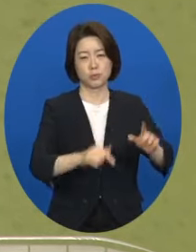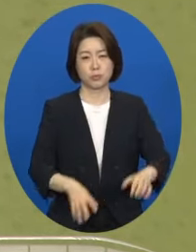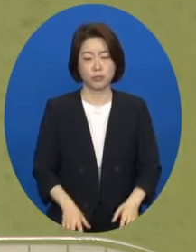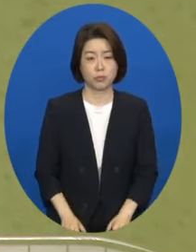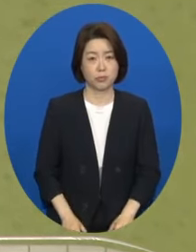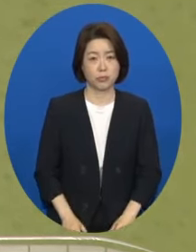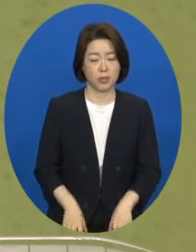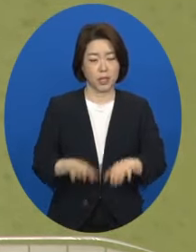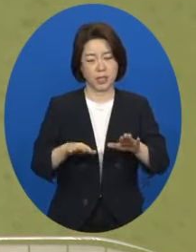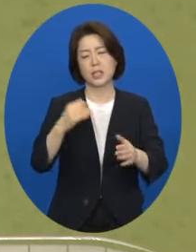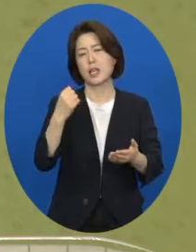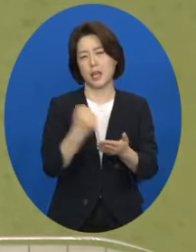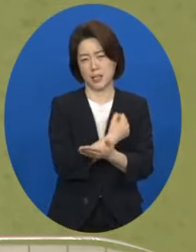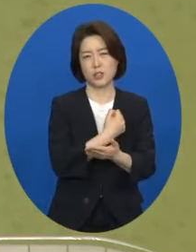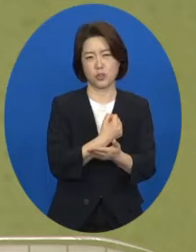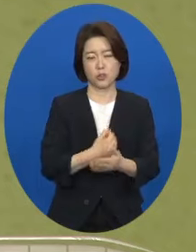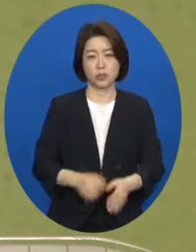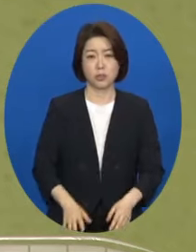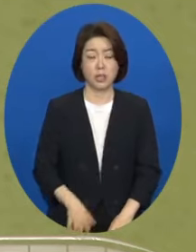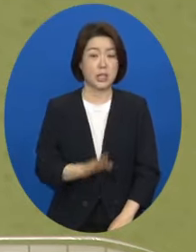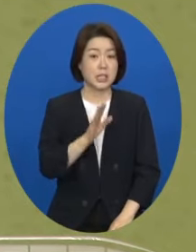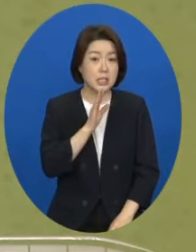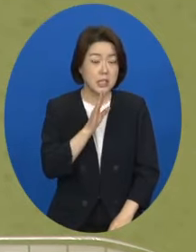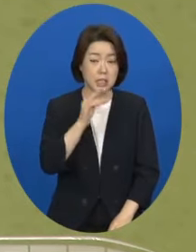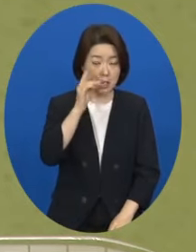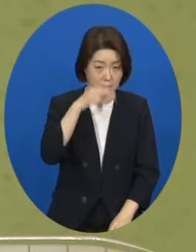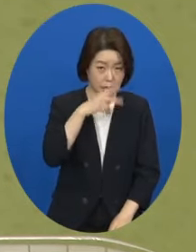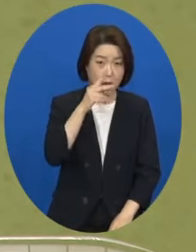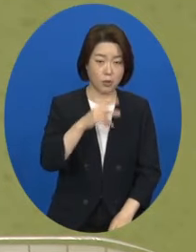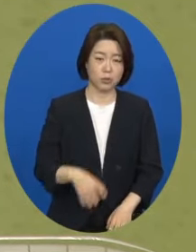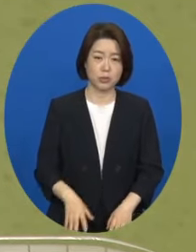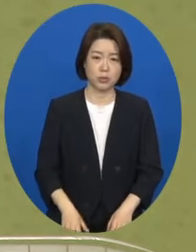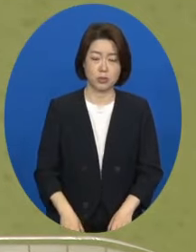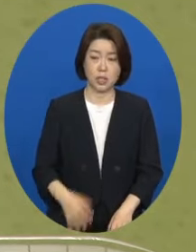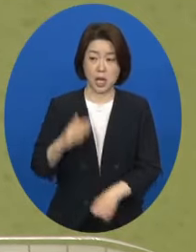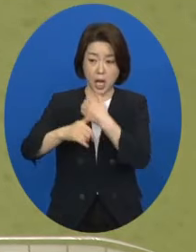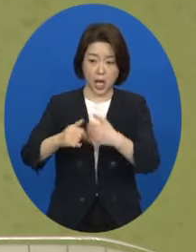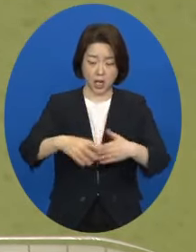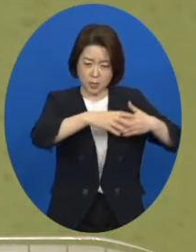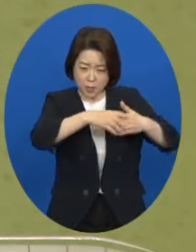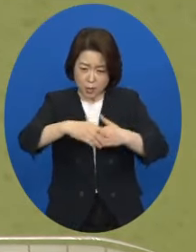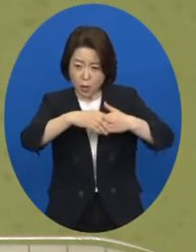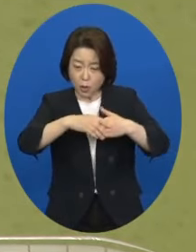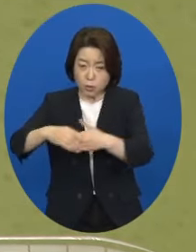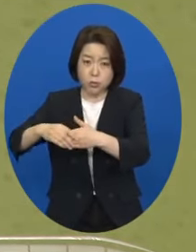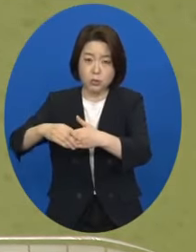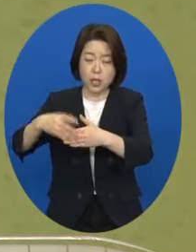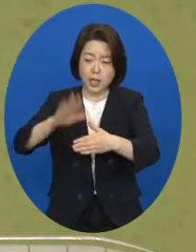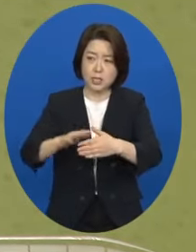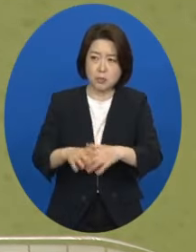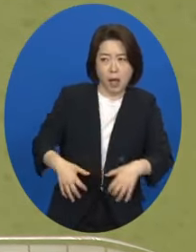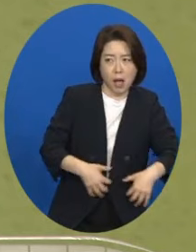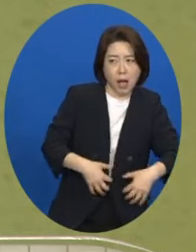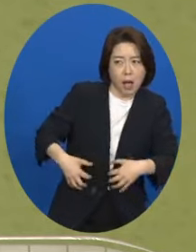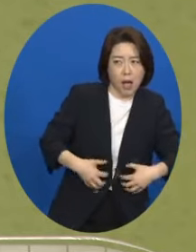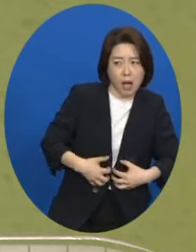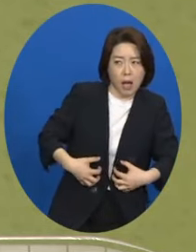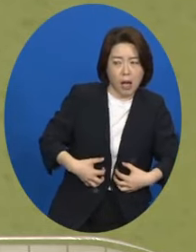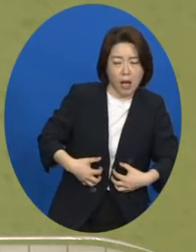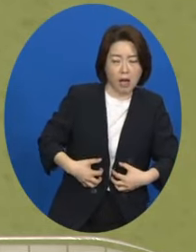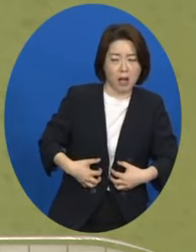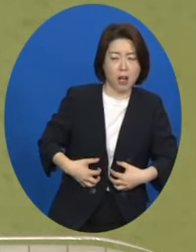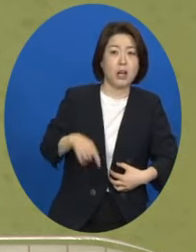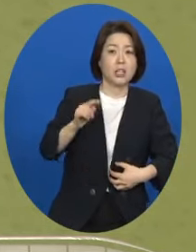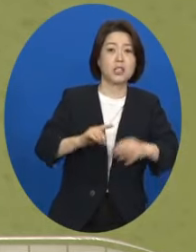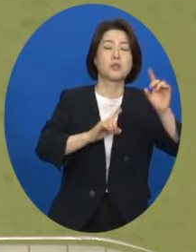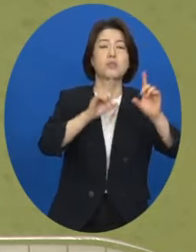참 아쉬운 거예요. 정작 사울은 하나님께서 이렇게 인도해 주시려고 해도 머뭇거리며